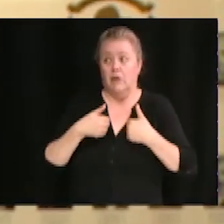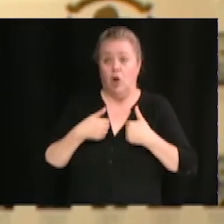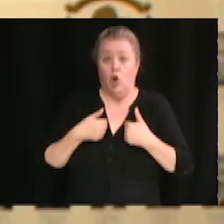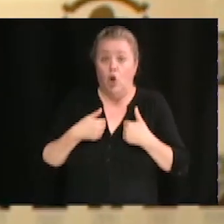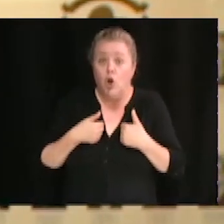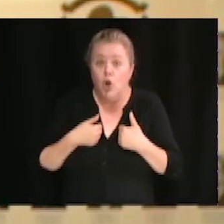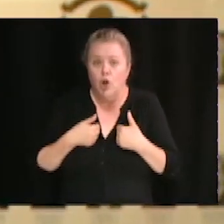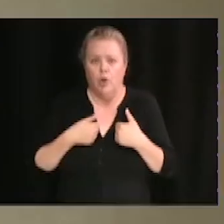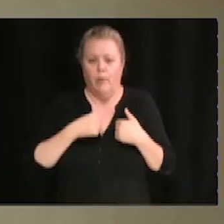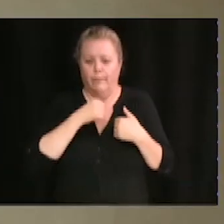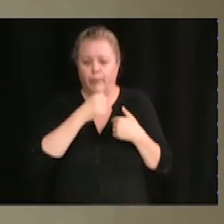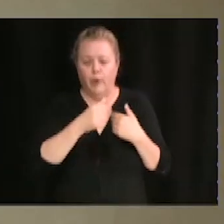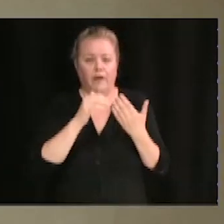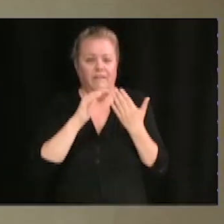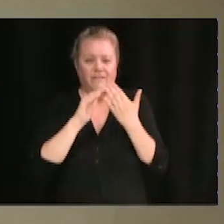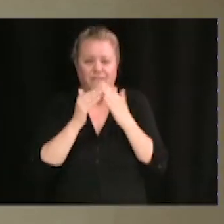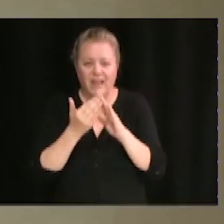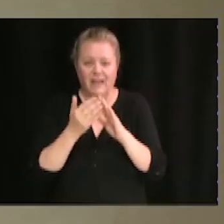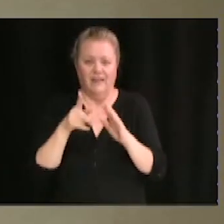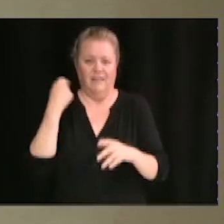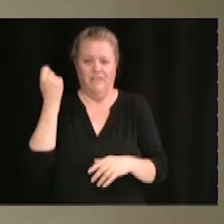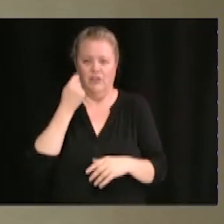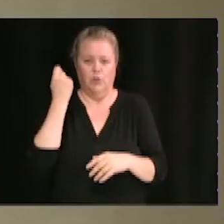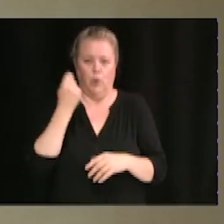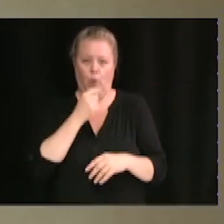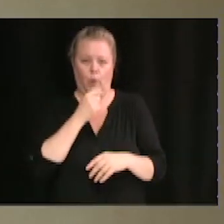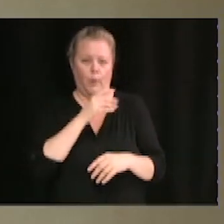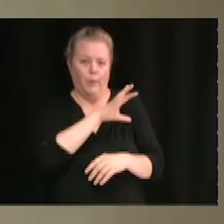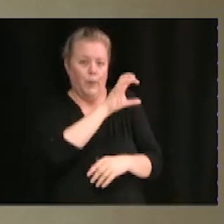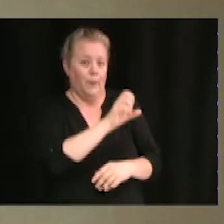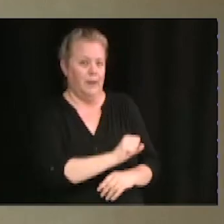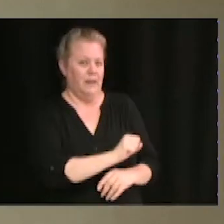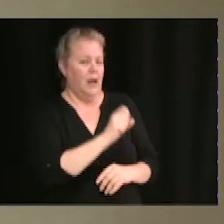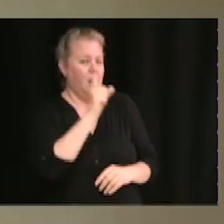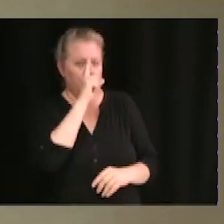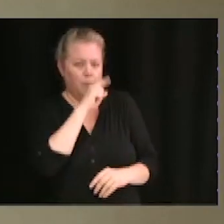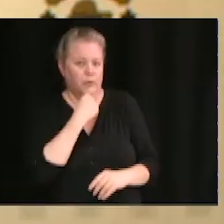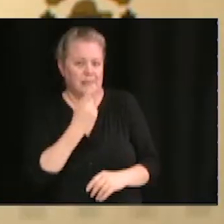la ville de Victoriaville qui est propriétaire, je peux pas vous en dire plus pour le moment.